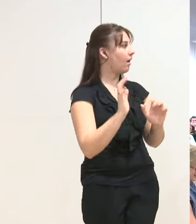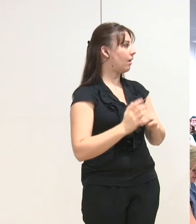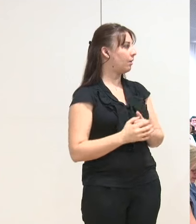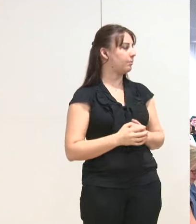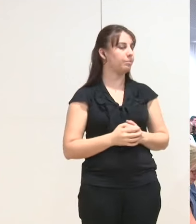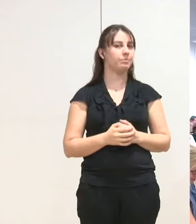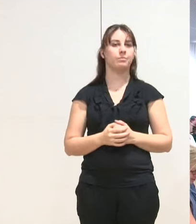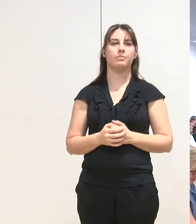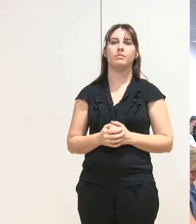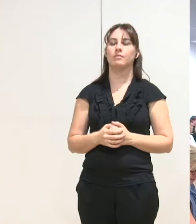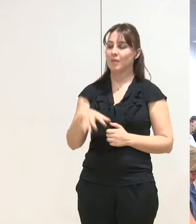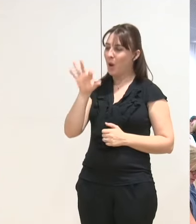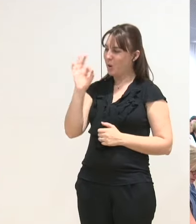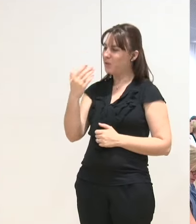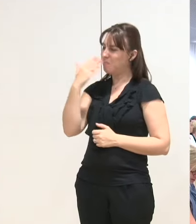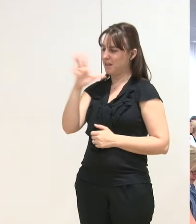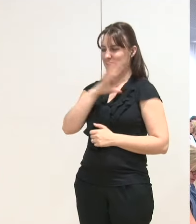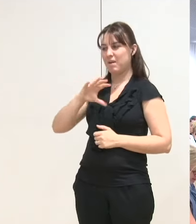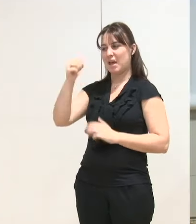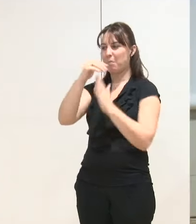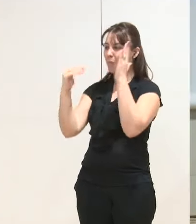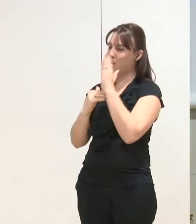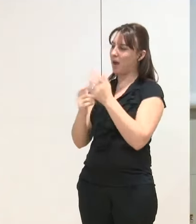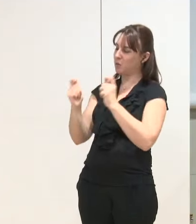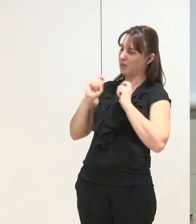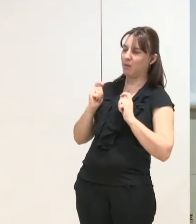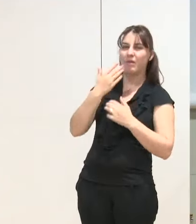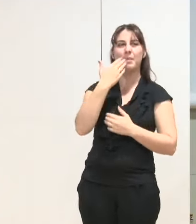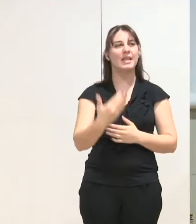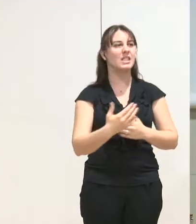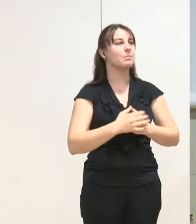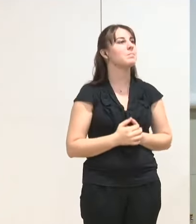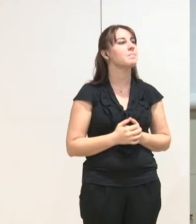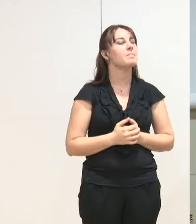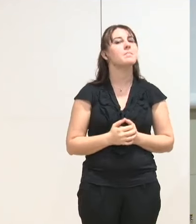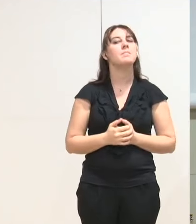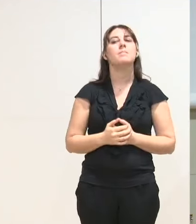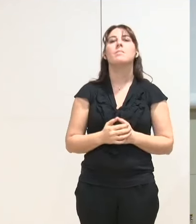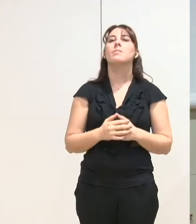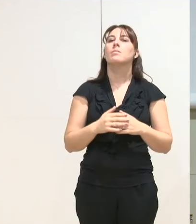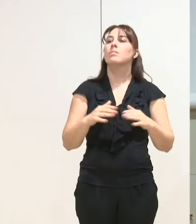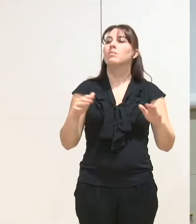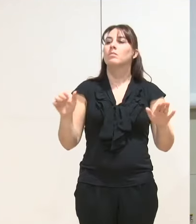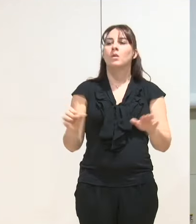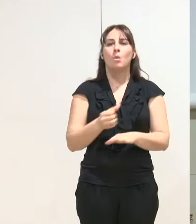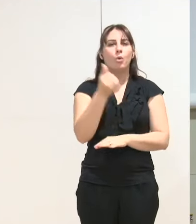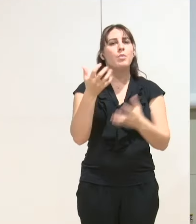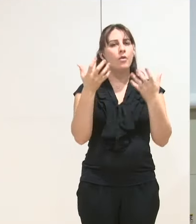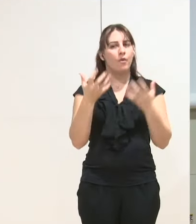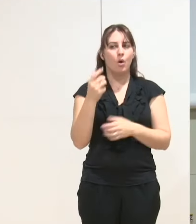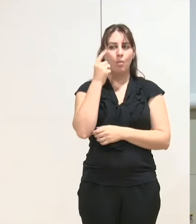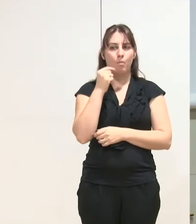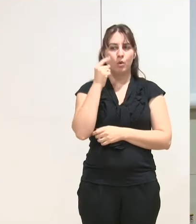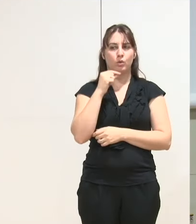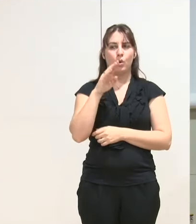dire oui merci Madame la première adjointe je tenais simplement à remercier Monsieur Jacques